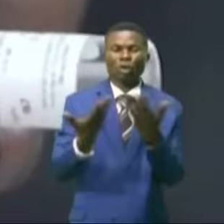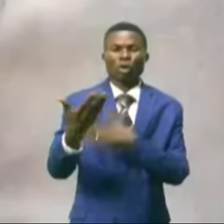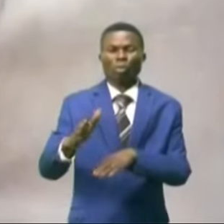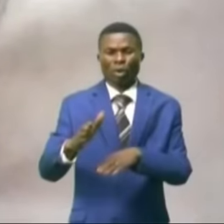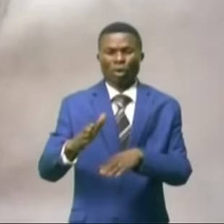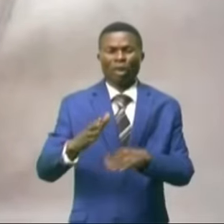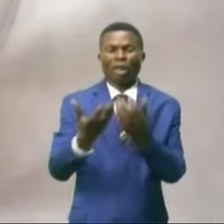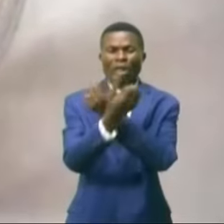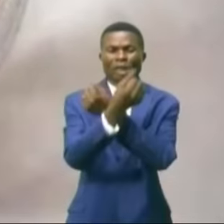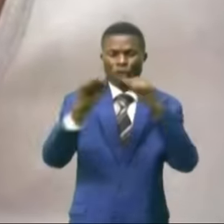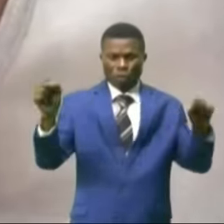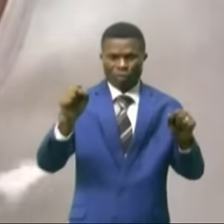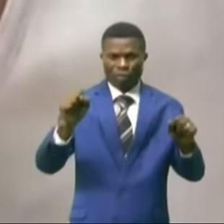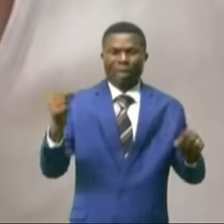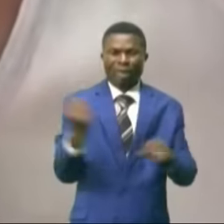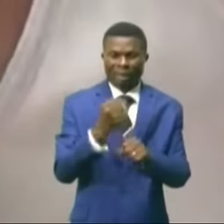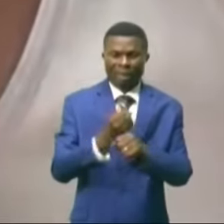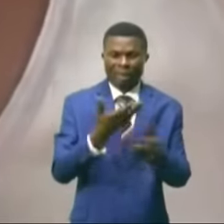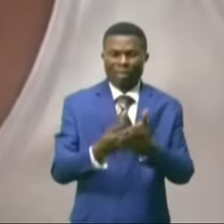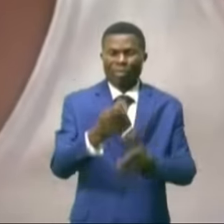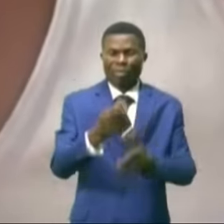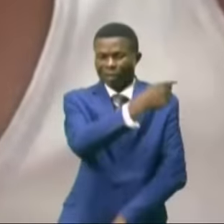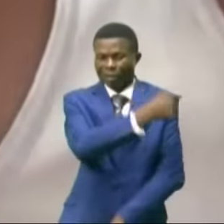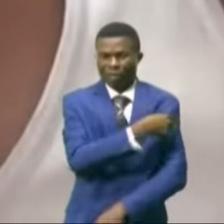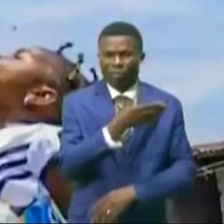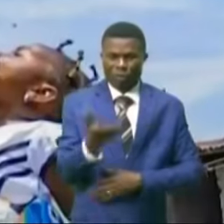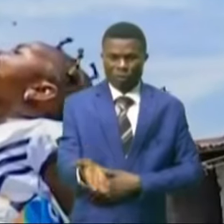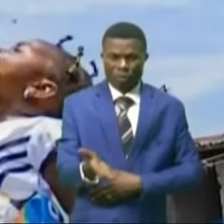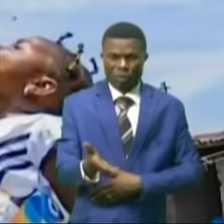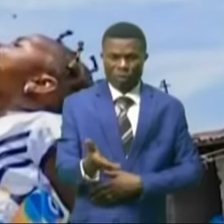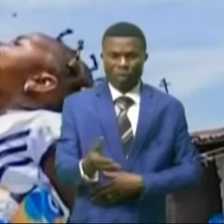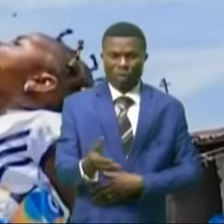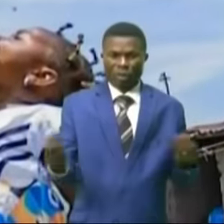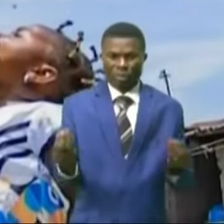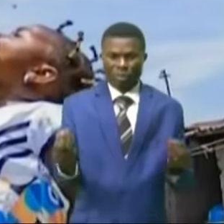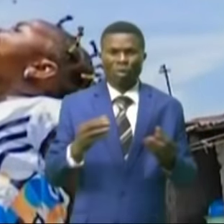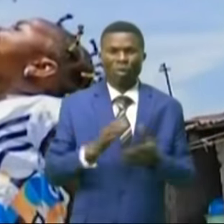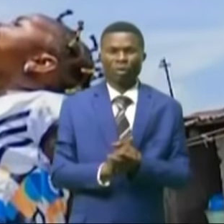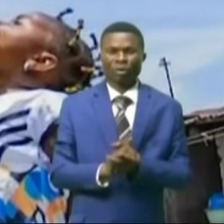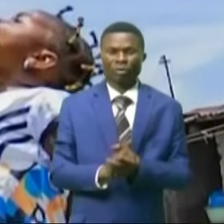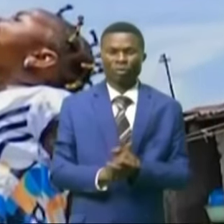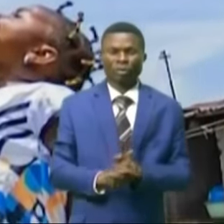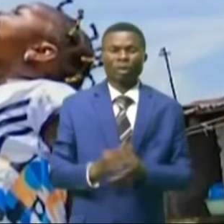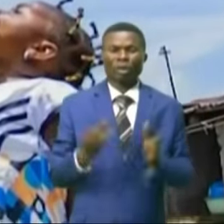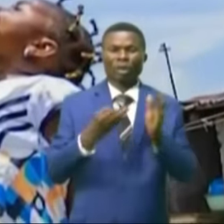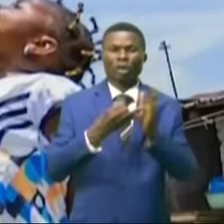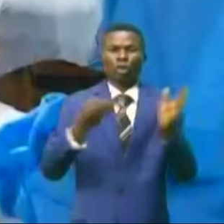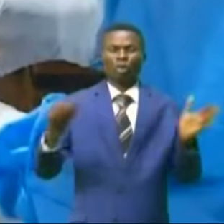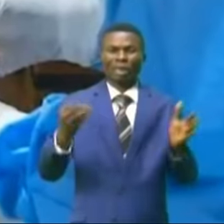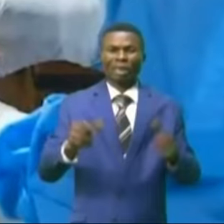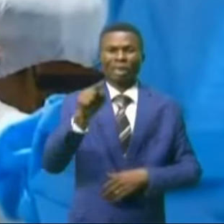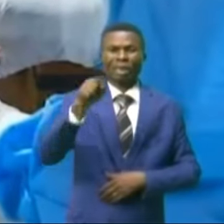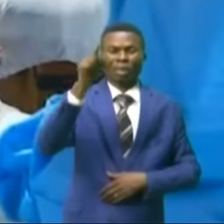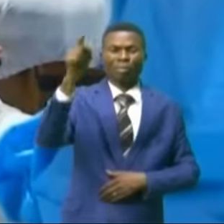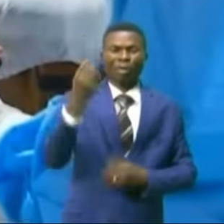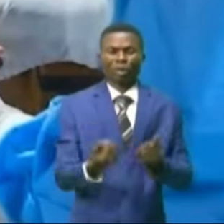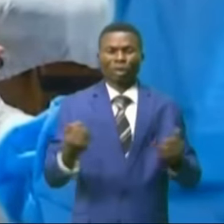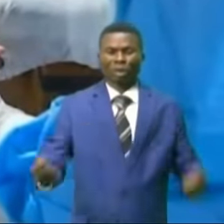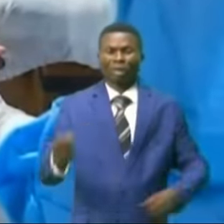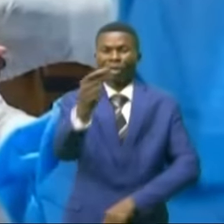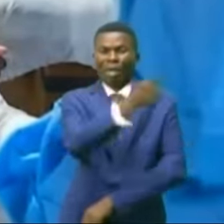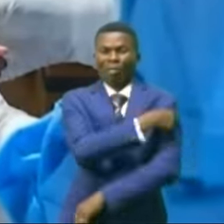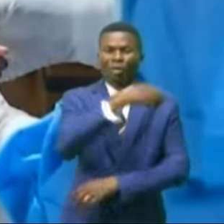à cet acte de simple prévention. Cependant, parmi les 67 millions d'enfants sous-vaccinés sur le plan